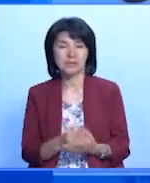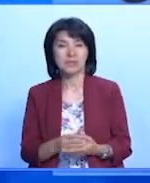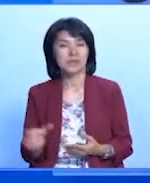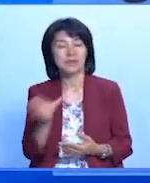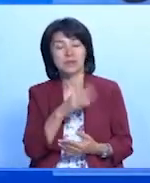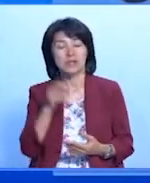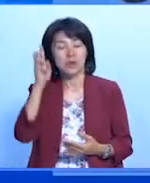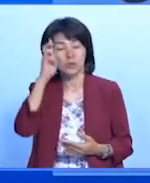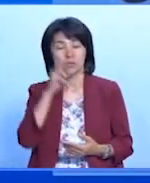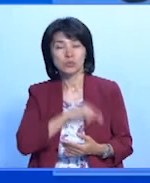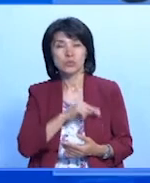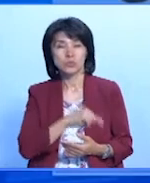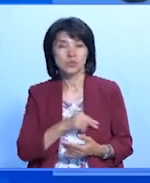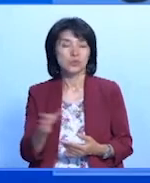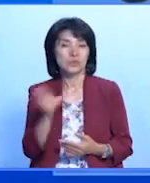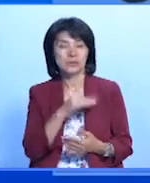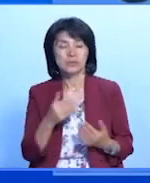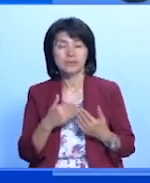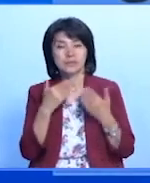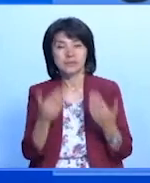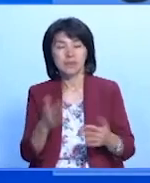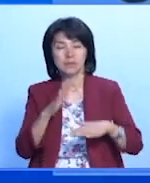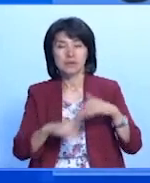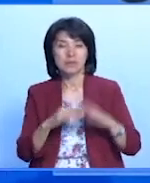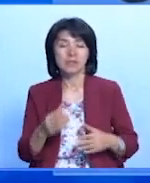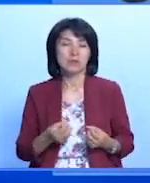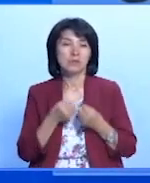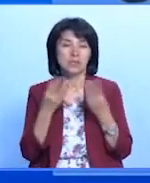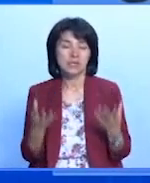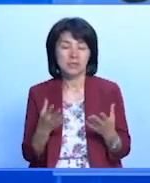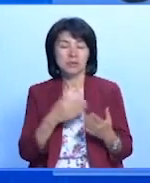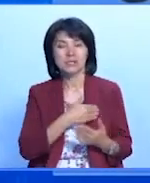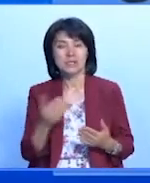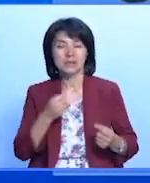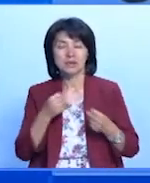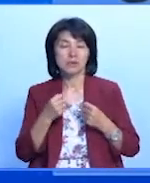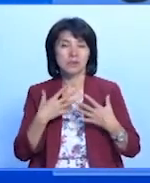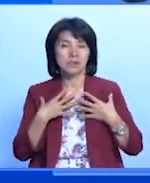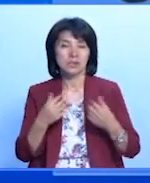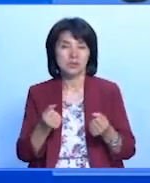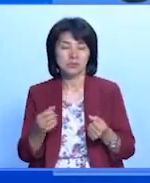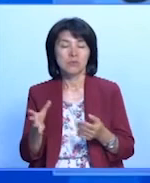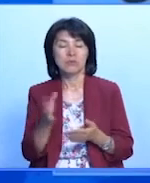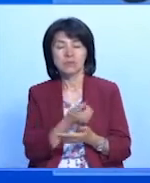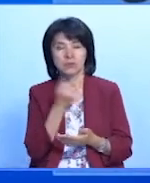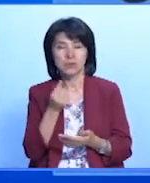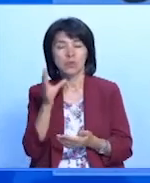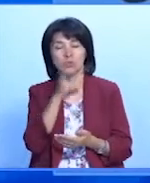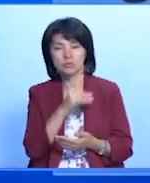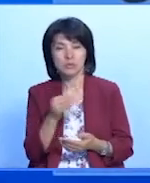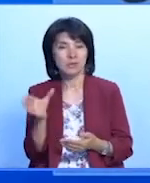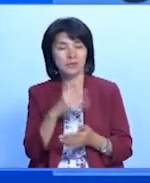госслужащих хотелось бы поздравить с профессиональным праздником пожелать крепкого здоровья и благополучия и успеха во всех